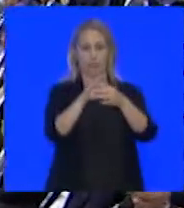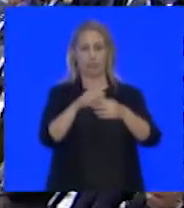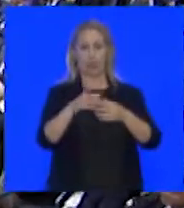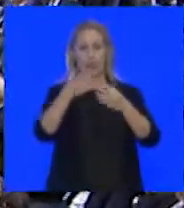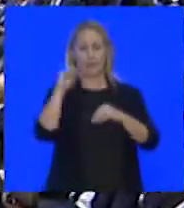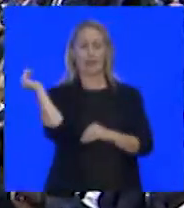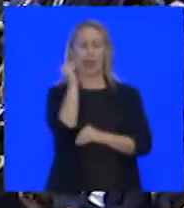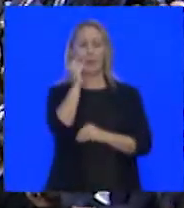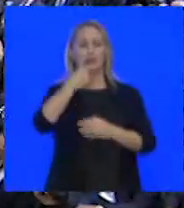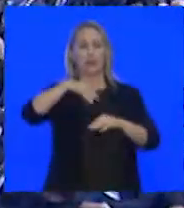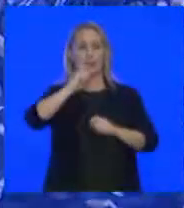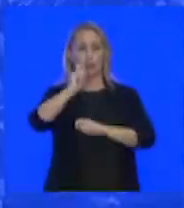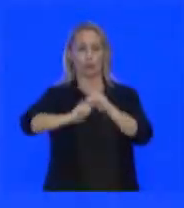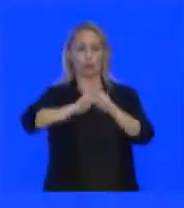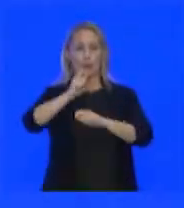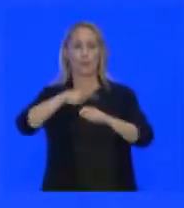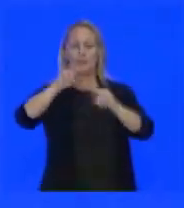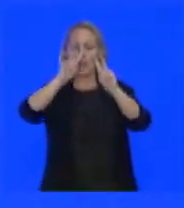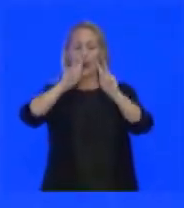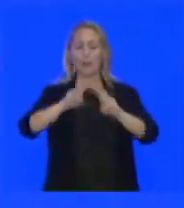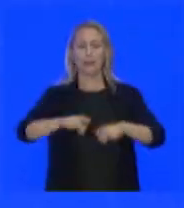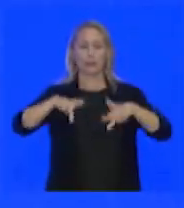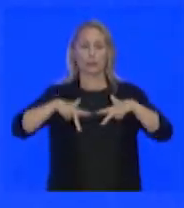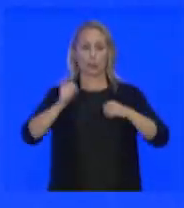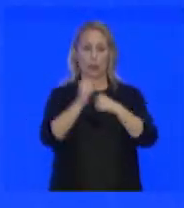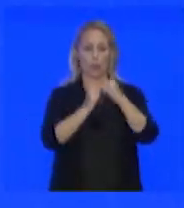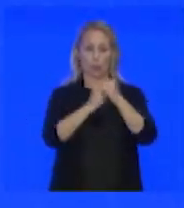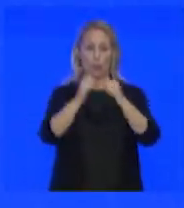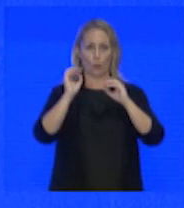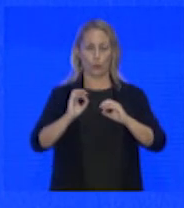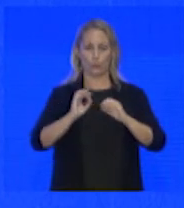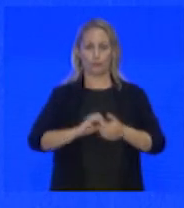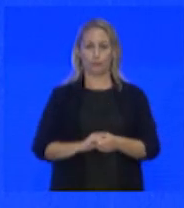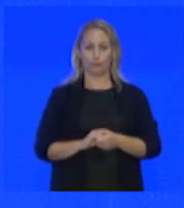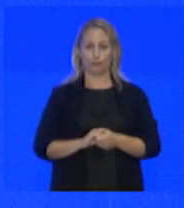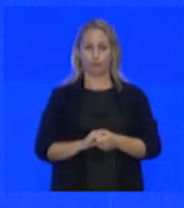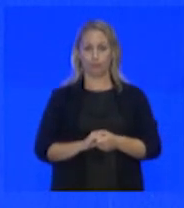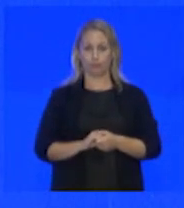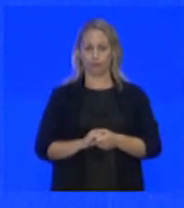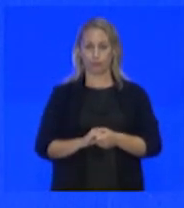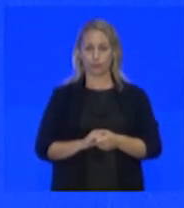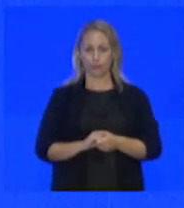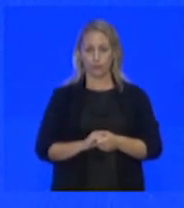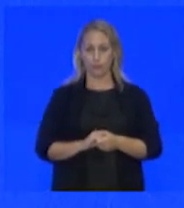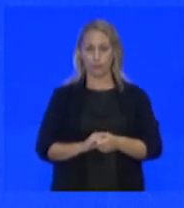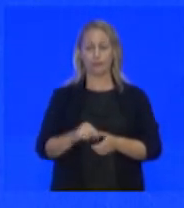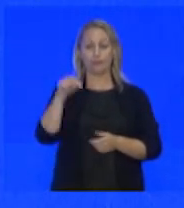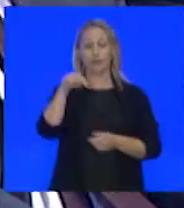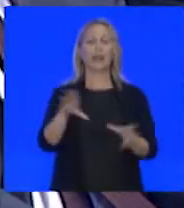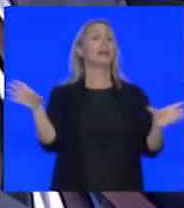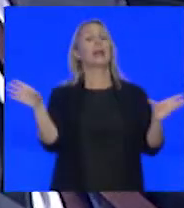ξεκινήσουν άμεσα οι σχετικές μελέτες από το Υπουργείο Υποδομών. Και με σύμπραξη του δημοσίου